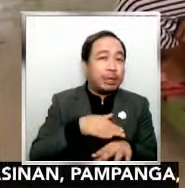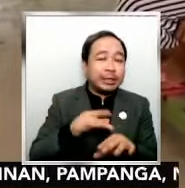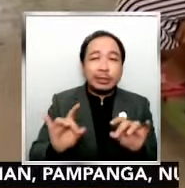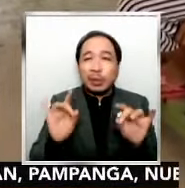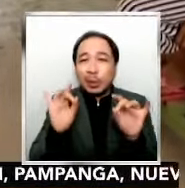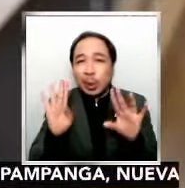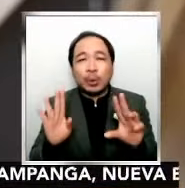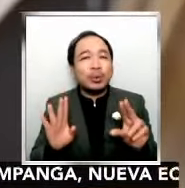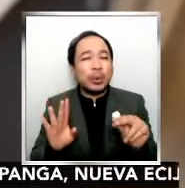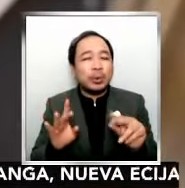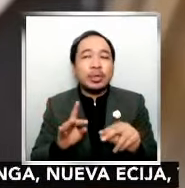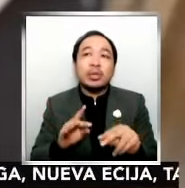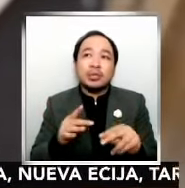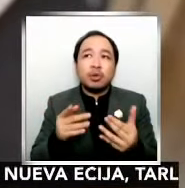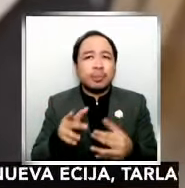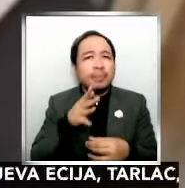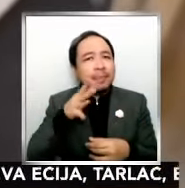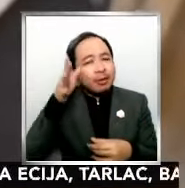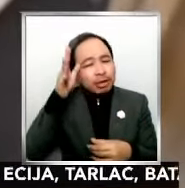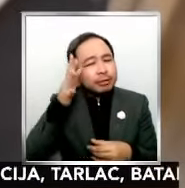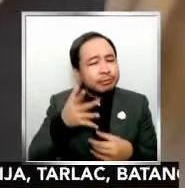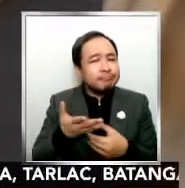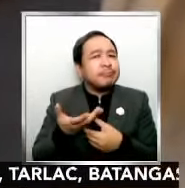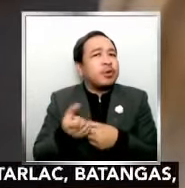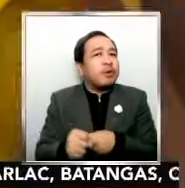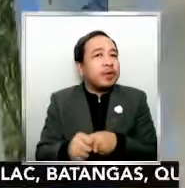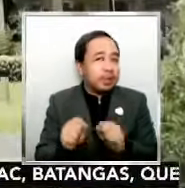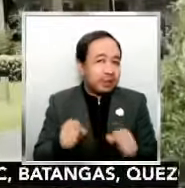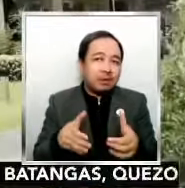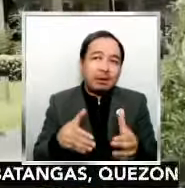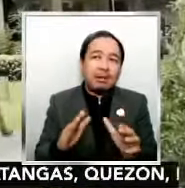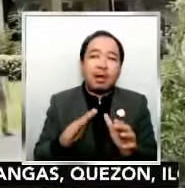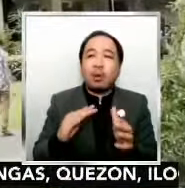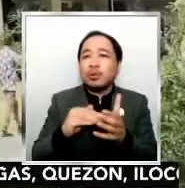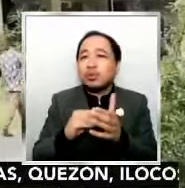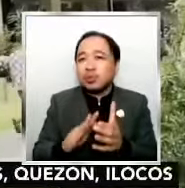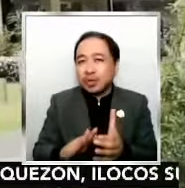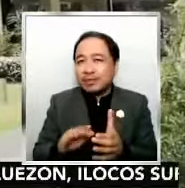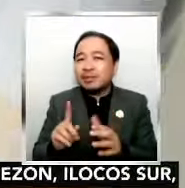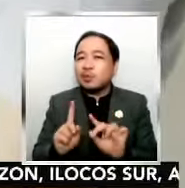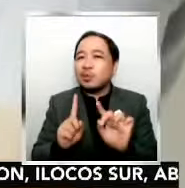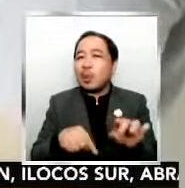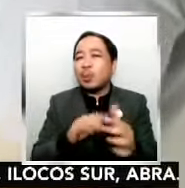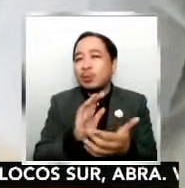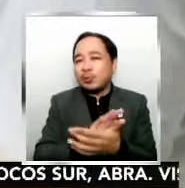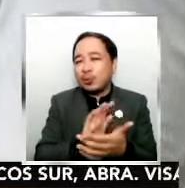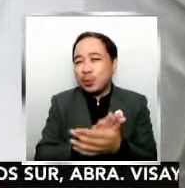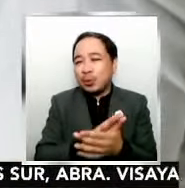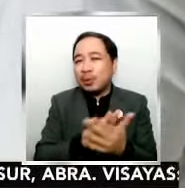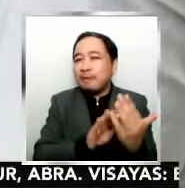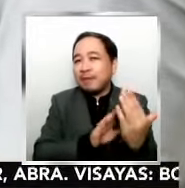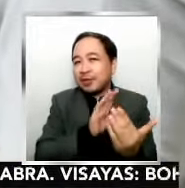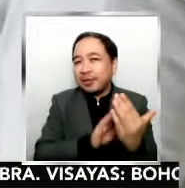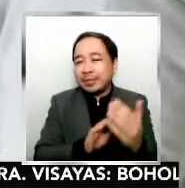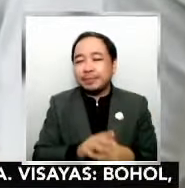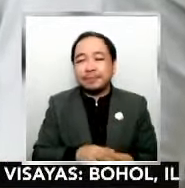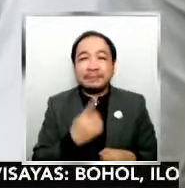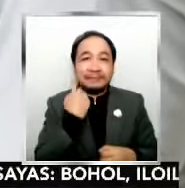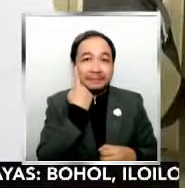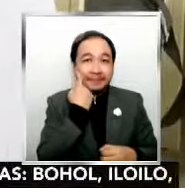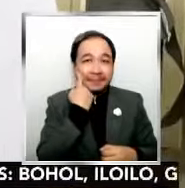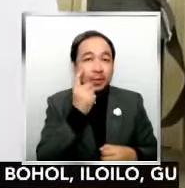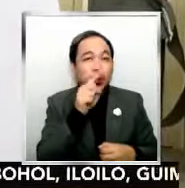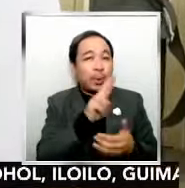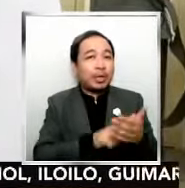yung parents to allow their kids to go to school in person. Inumpisahan na rin kanina ang face-to-face classes sa isang universidad sa